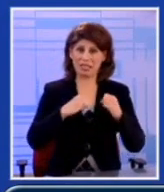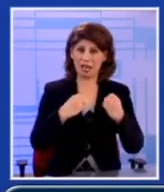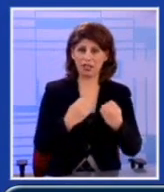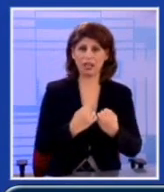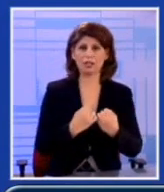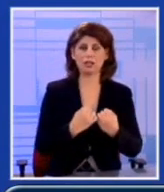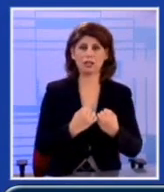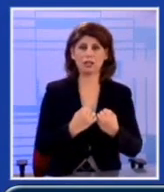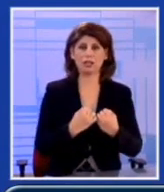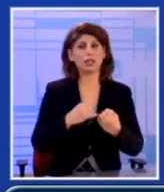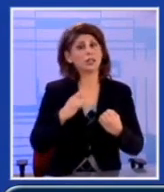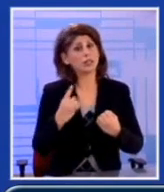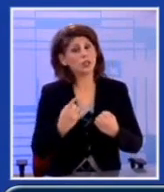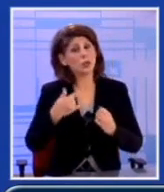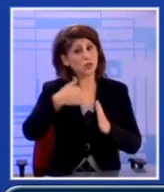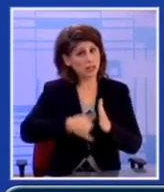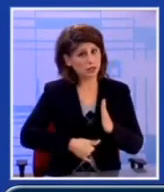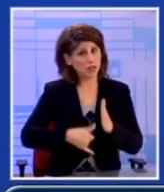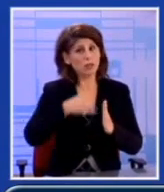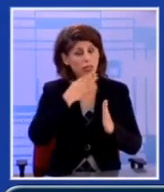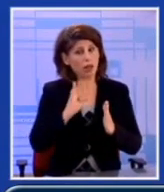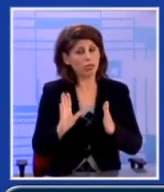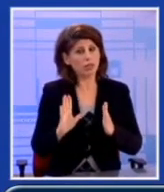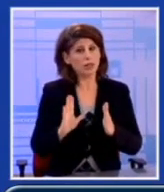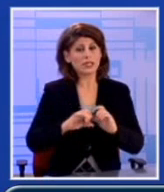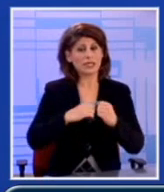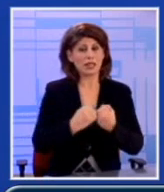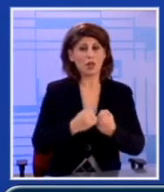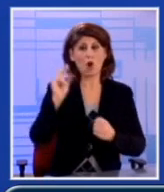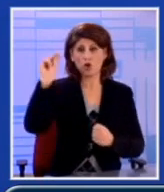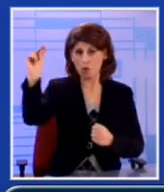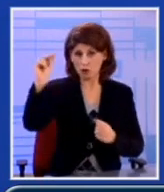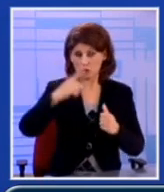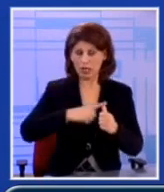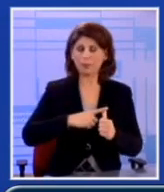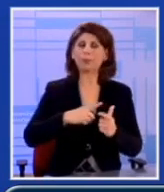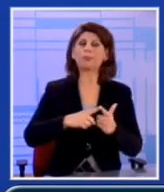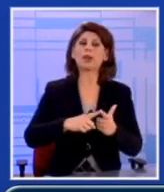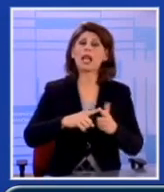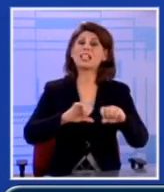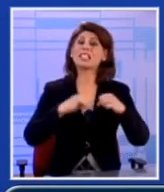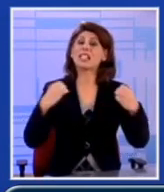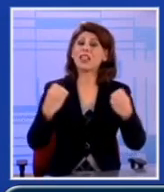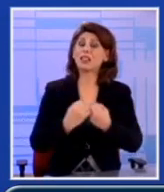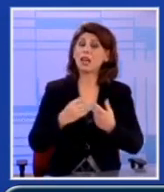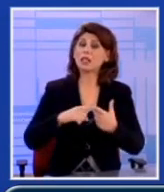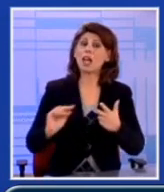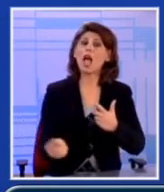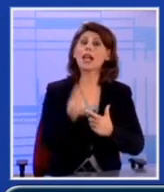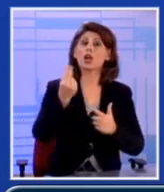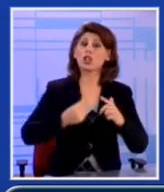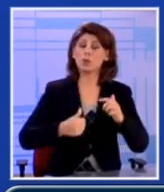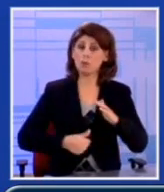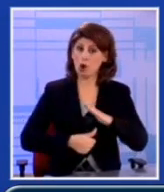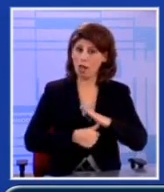συνεδρίαση είτε ουσιαστικές, δηλαδή και για τη συνεδρίαση της ορκομοσίας και για τη συνεδρίαση της εκλογής